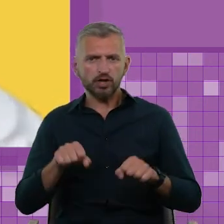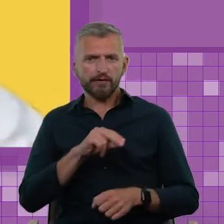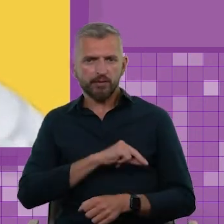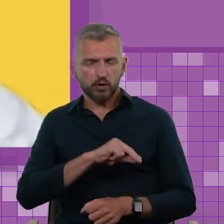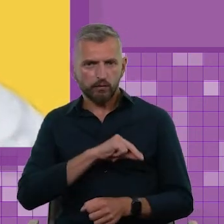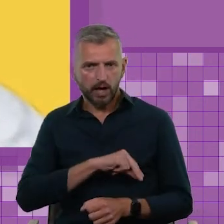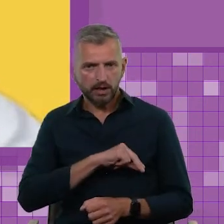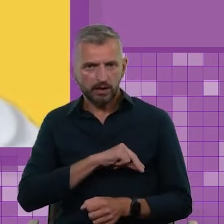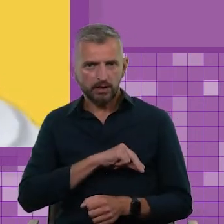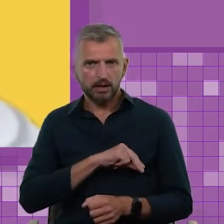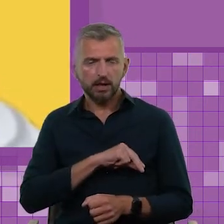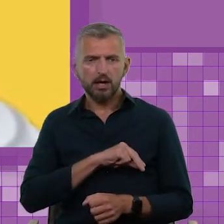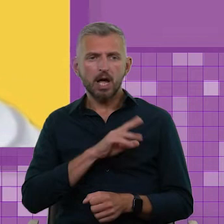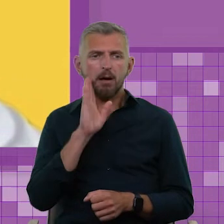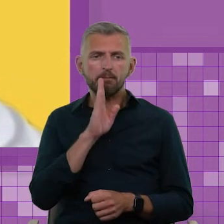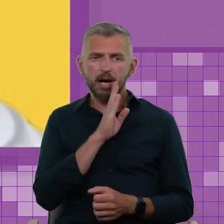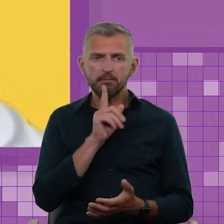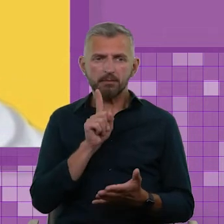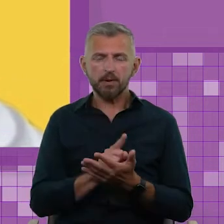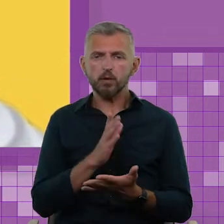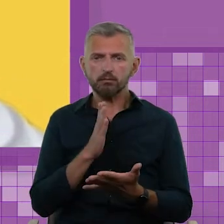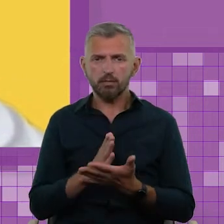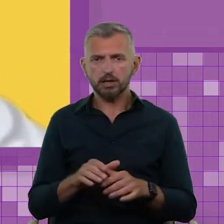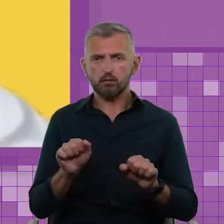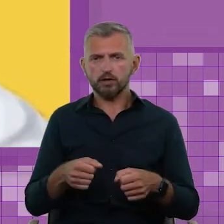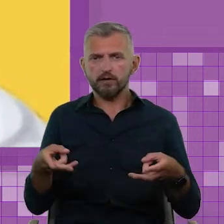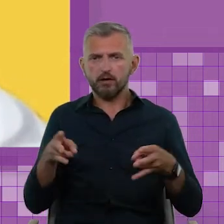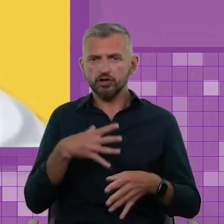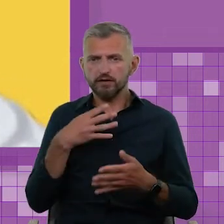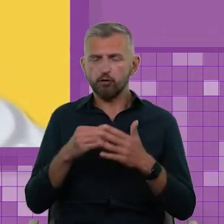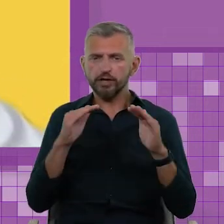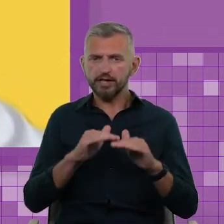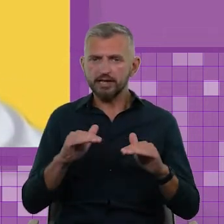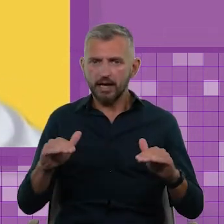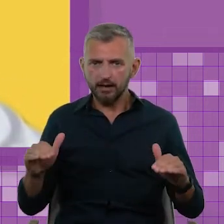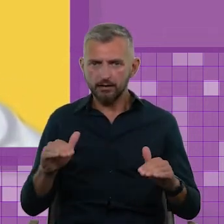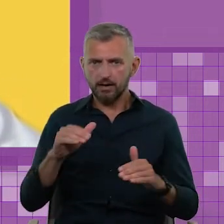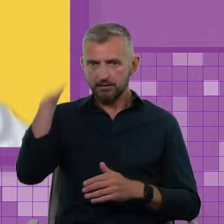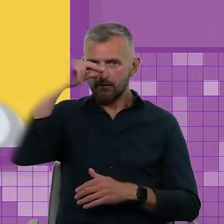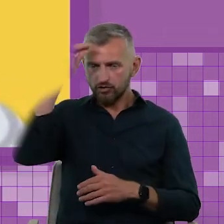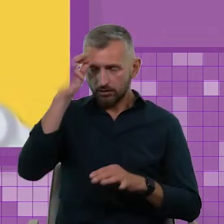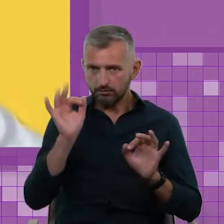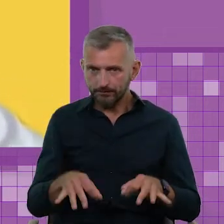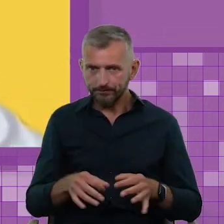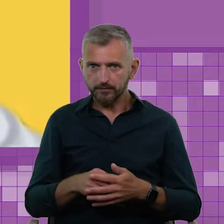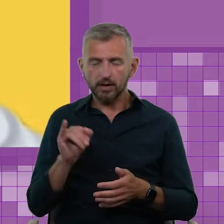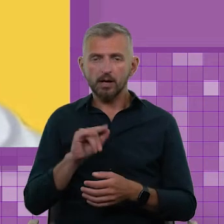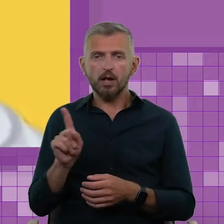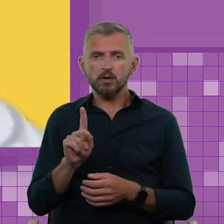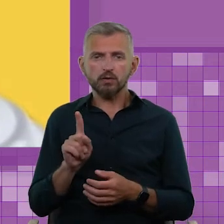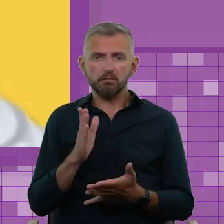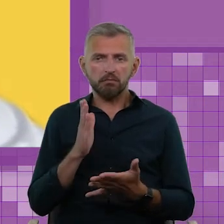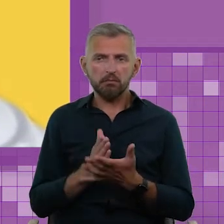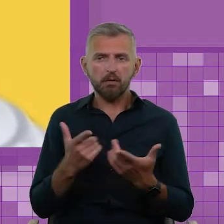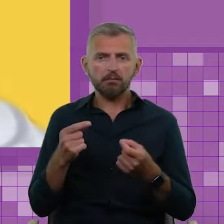працювати, мами мають мати можливість залишити своїх дітей навчатися, так? От, і мати їх